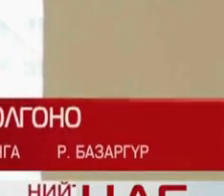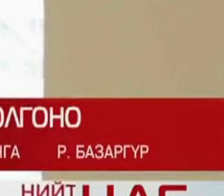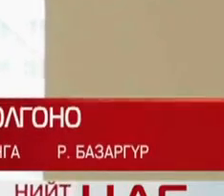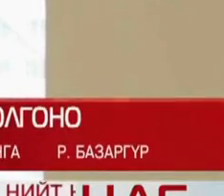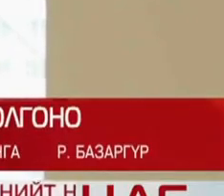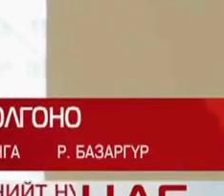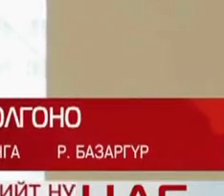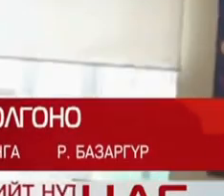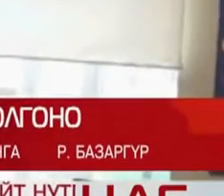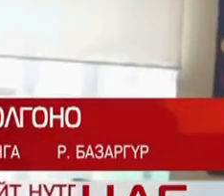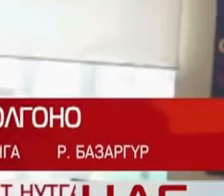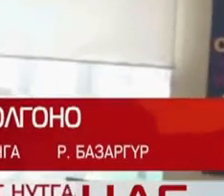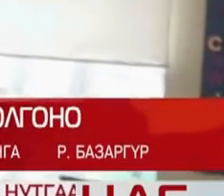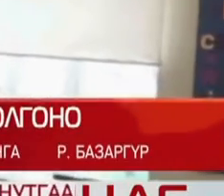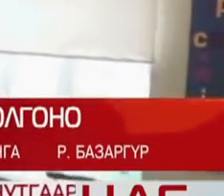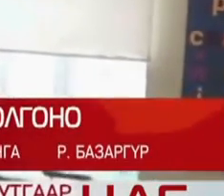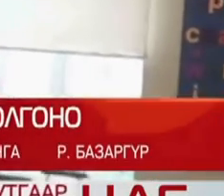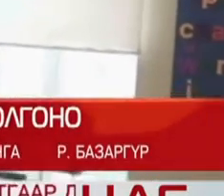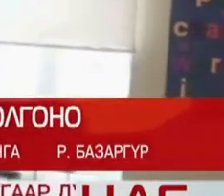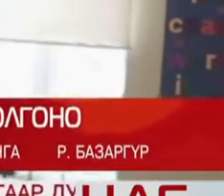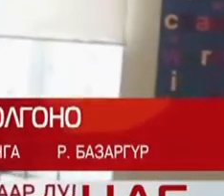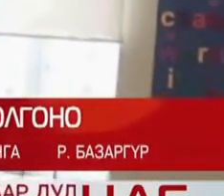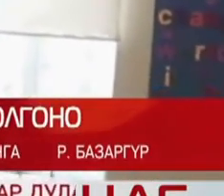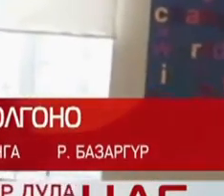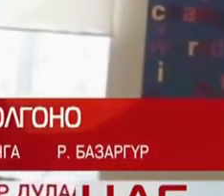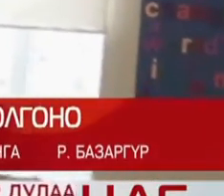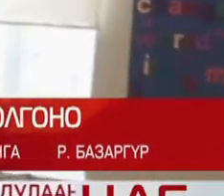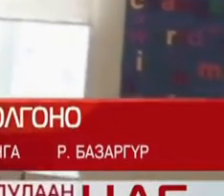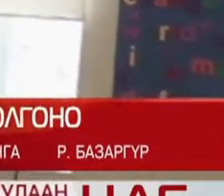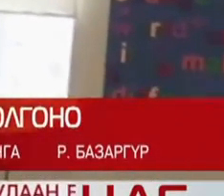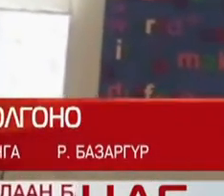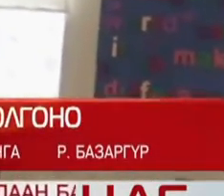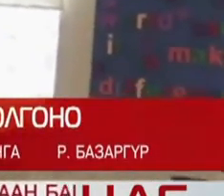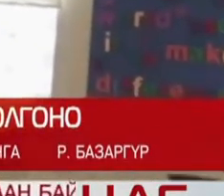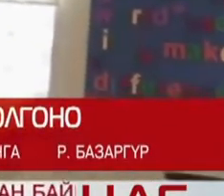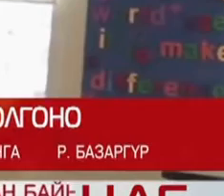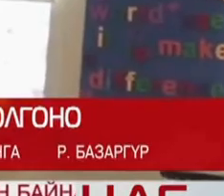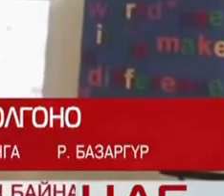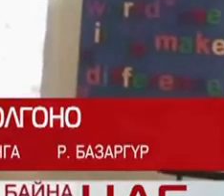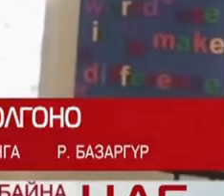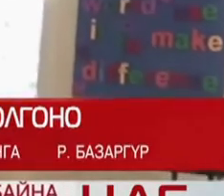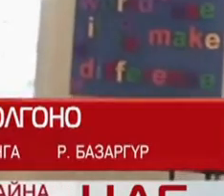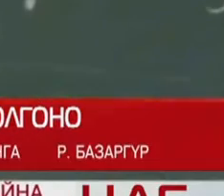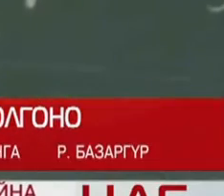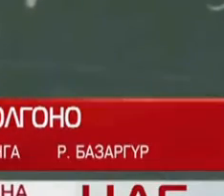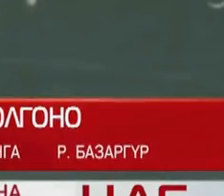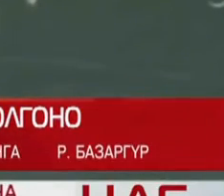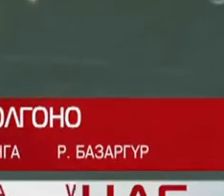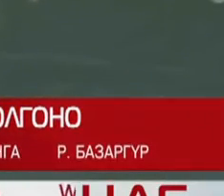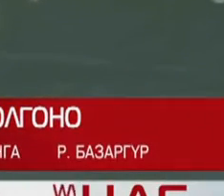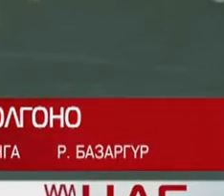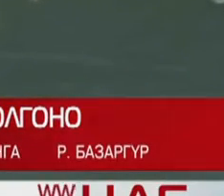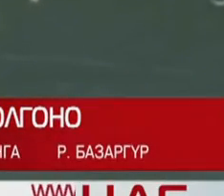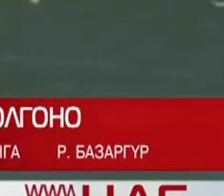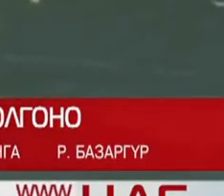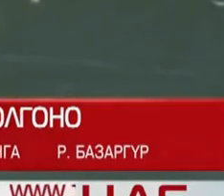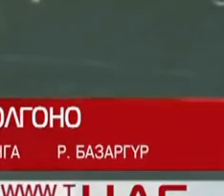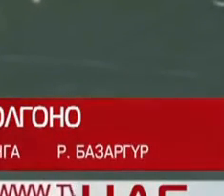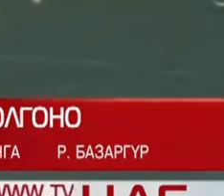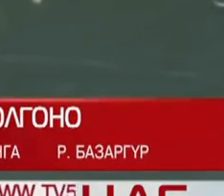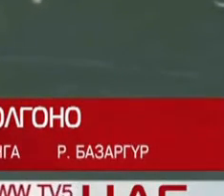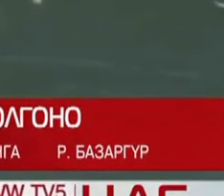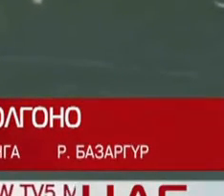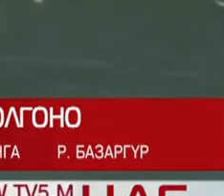хорио тогтоовол эсэлтийн ерөнхий шалгалтыг хойшлуулахаас өөр аргагүй гэдгийг салбарын сайд мэдэгдлээ. Мөн нөхцөл байдал хүндрэхгүй бол 9-р сарын